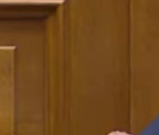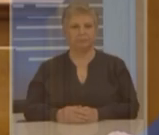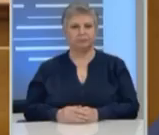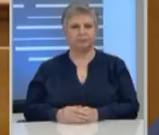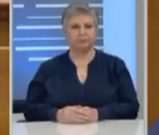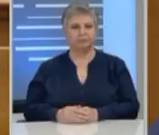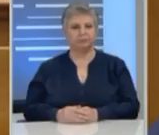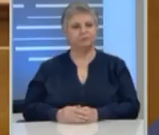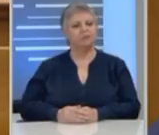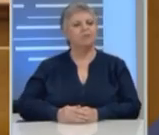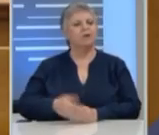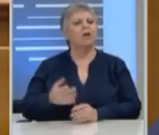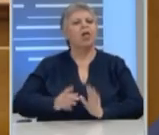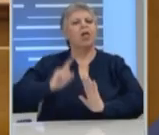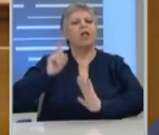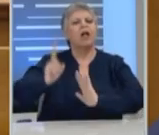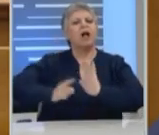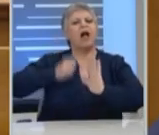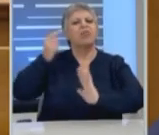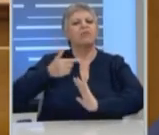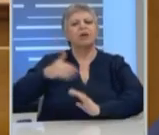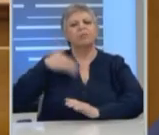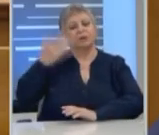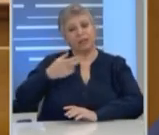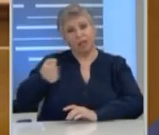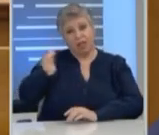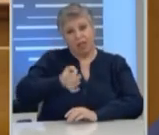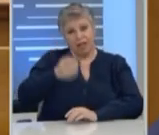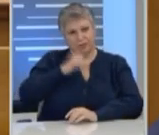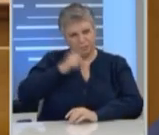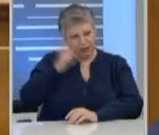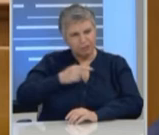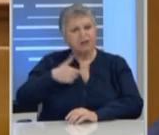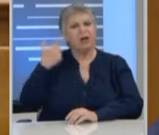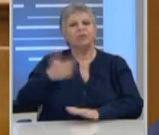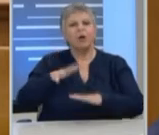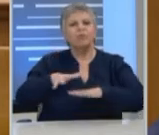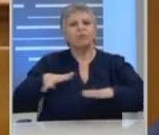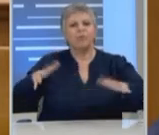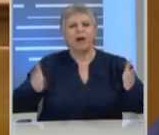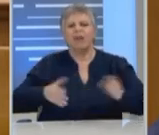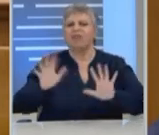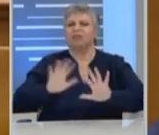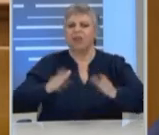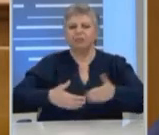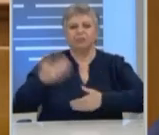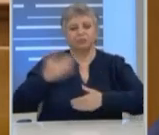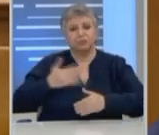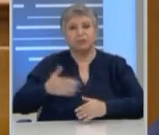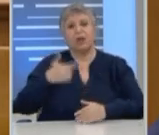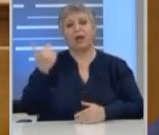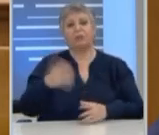σας, ο μηχανισμός προπαγάνδας σιγόνταρε. Και τι έλεγαν? Έρχεται τέταρτο